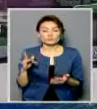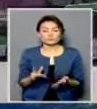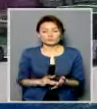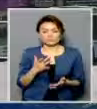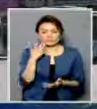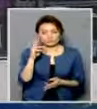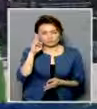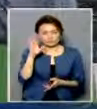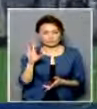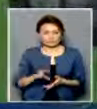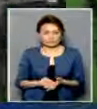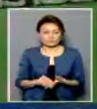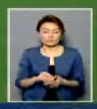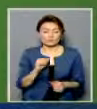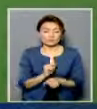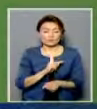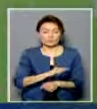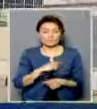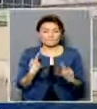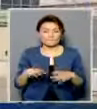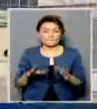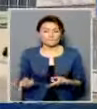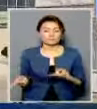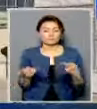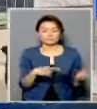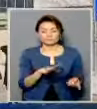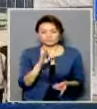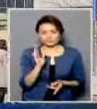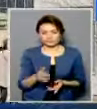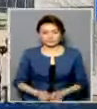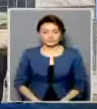горожанами, некоторые туалеты, которые прекратили работу, будут введены в